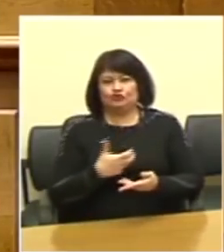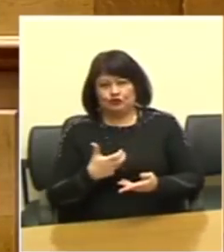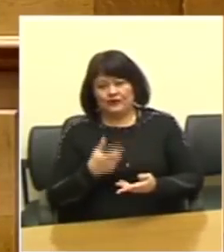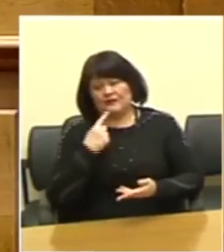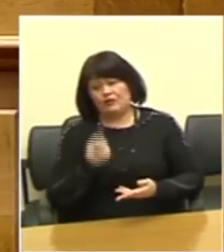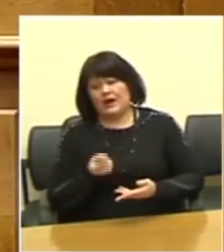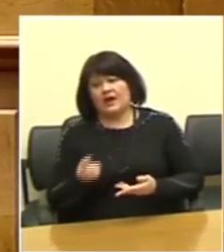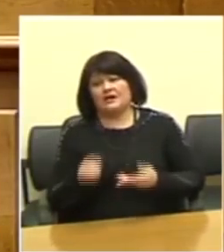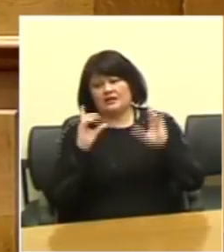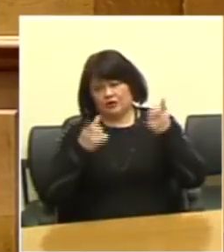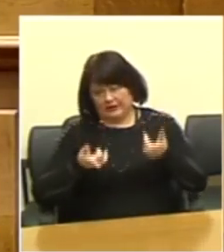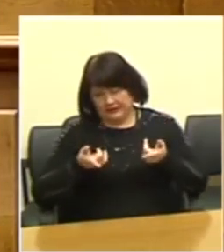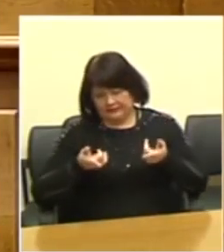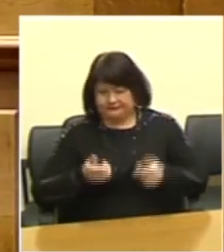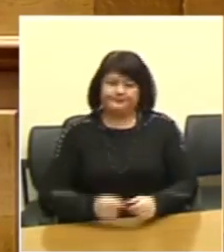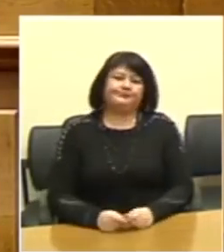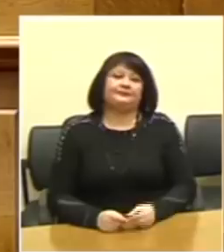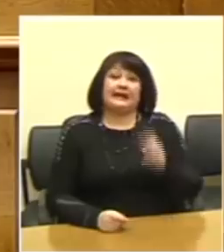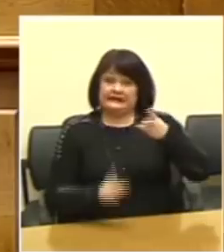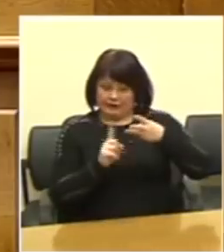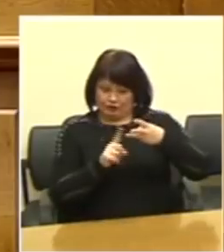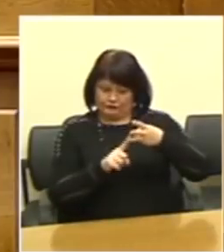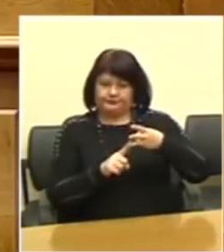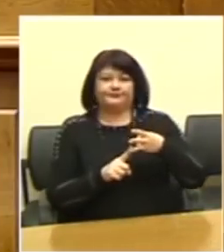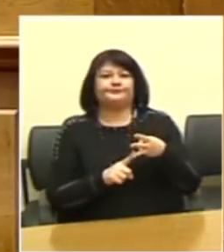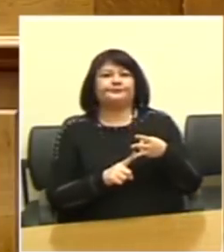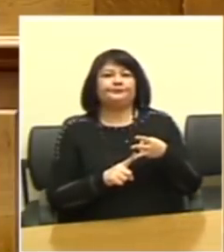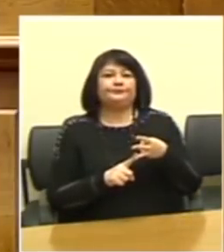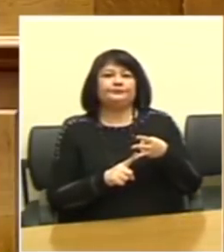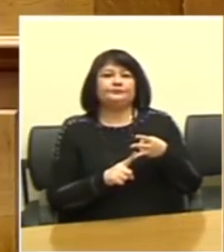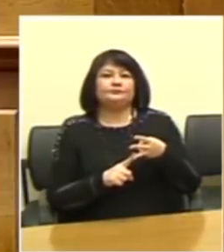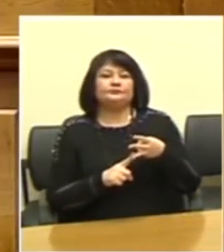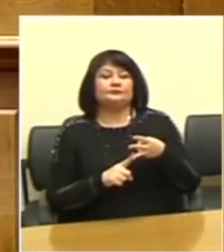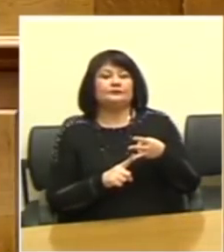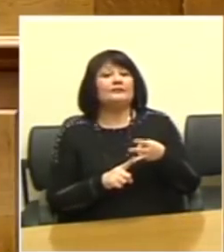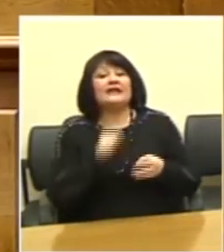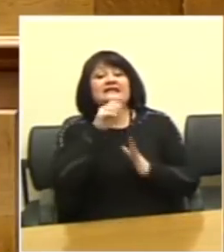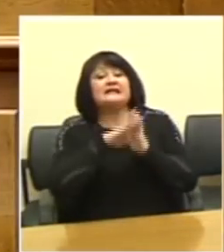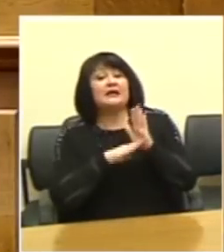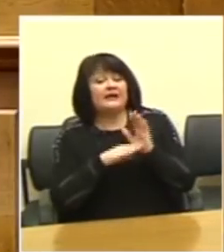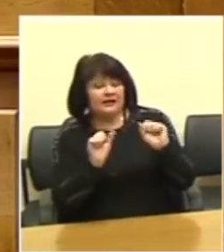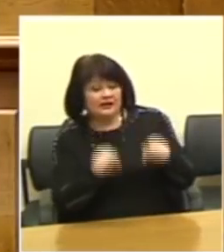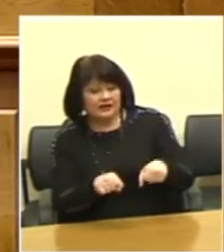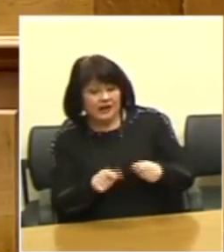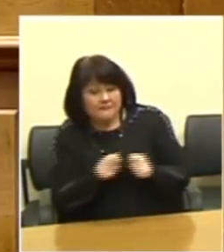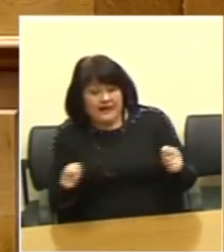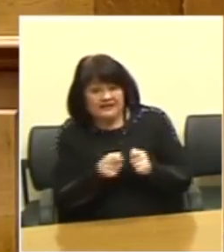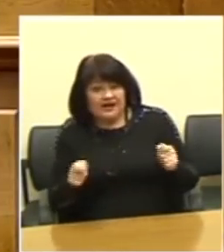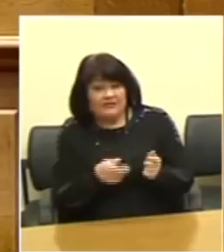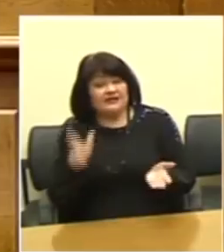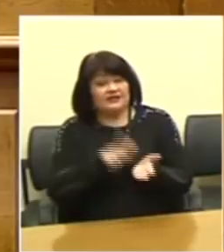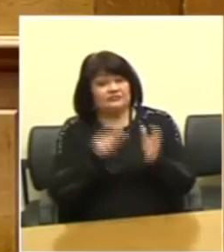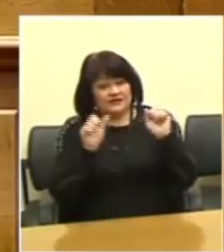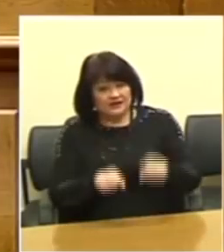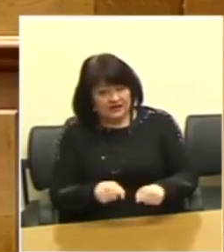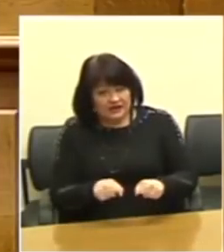Νέα Δημοκρατία. Τρίτον, υπηρετούν τη συνταγματική κατοχύρωση μέτρων για ανάκαμψη